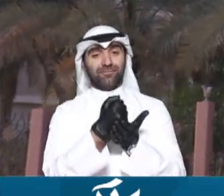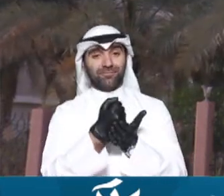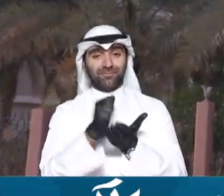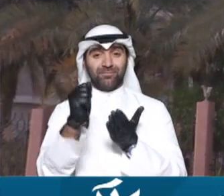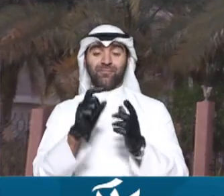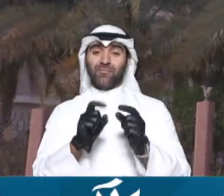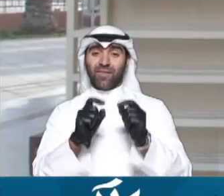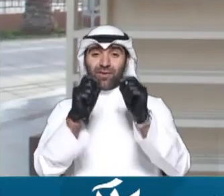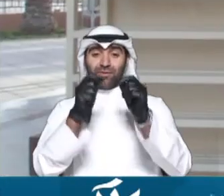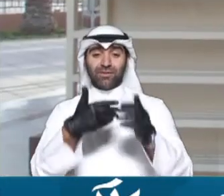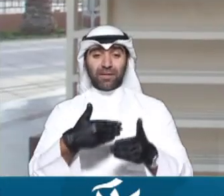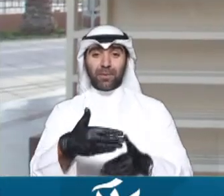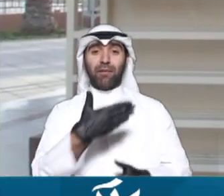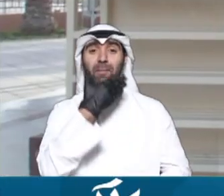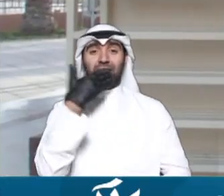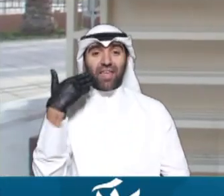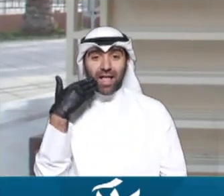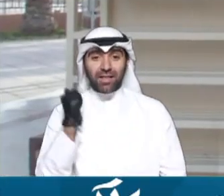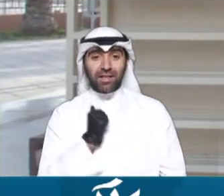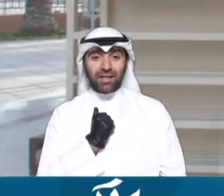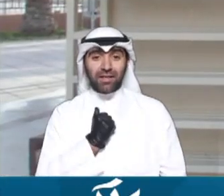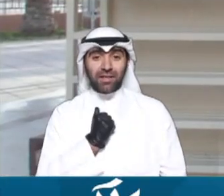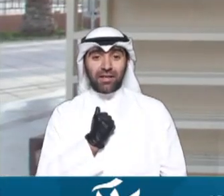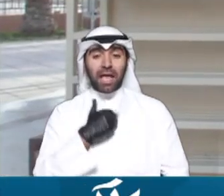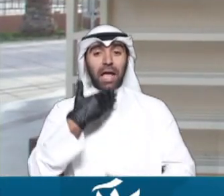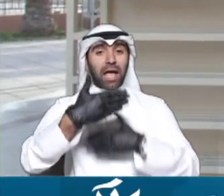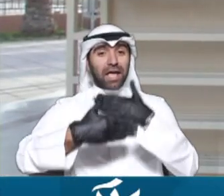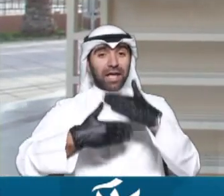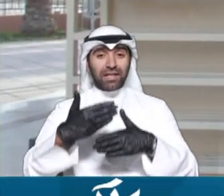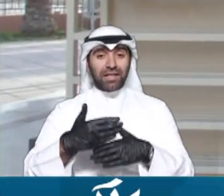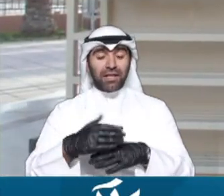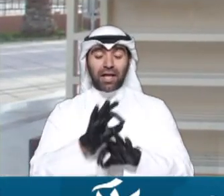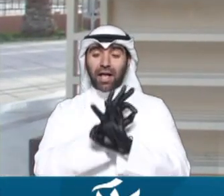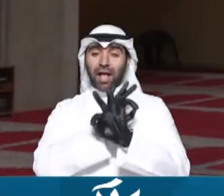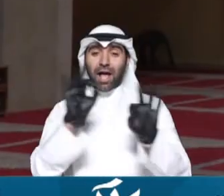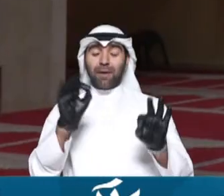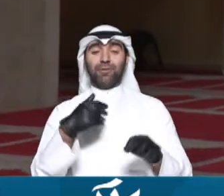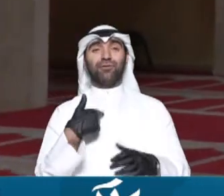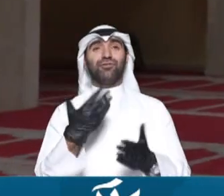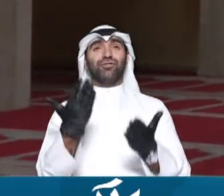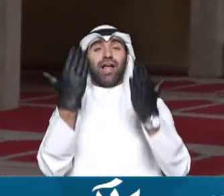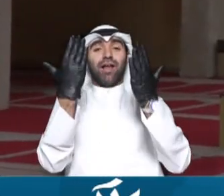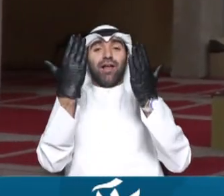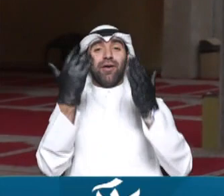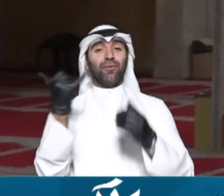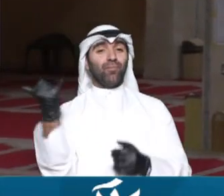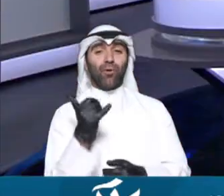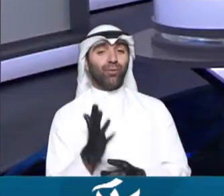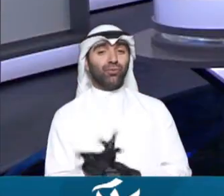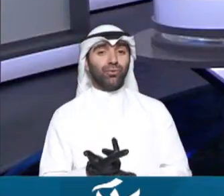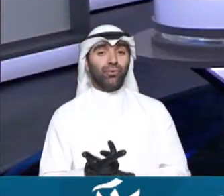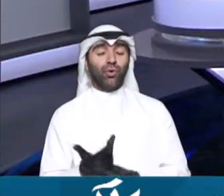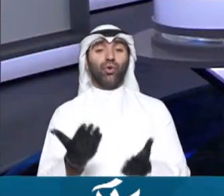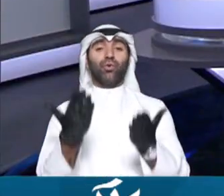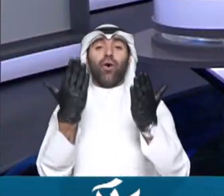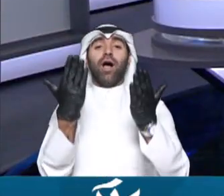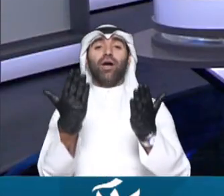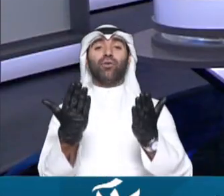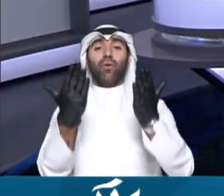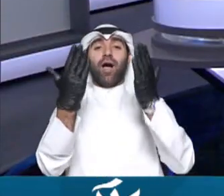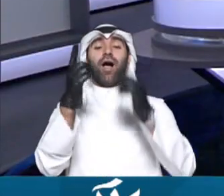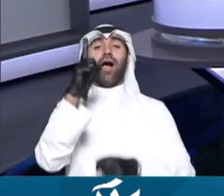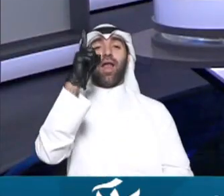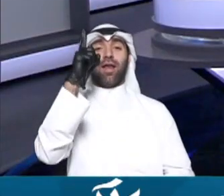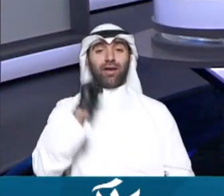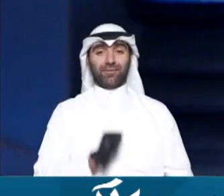نعم. ونفرح إن شاء الله بالعيد. نعم. وربي على كل شيء قدير. توجهوا بالدعاء إلى الله. نعم. توجهوا. ولنا يعني في المصطفى صلى